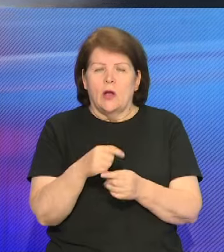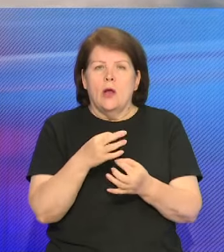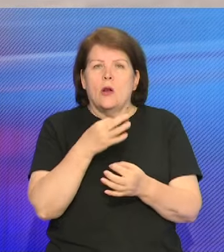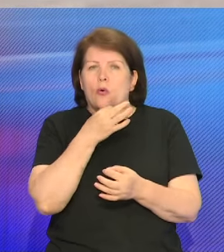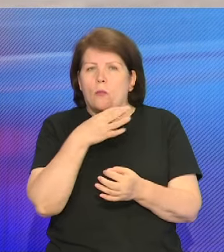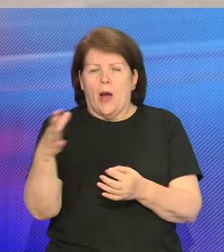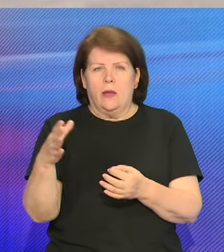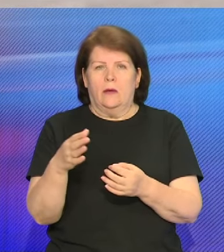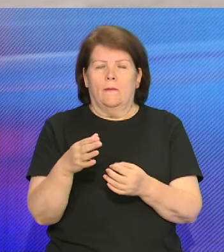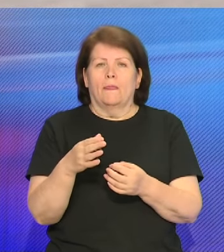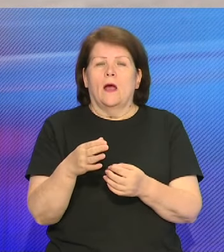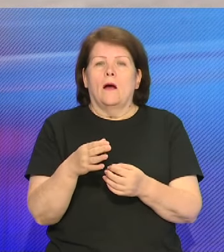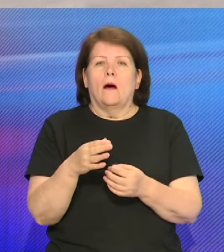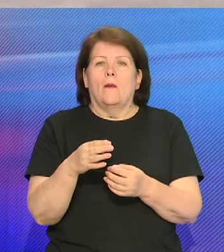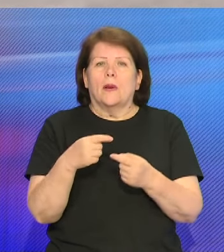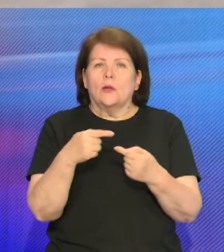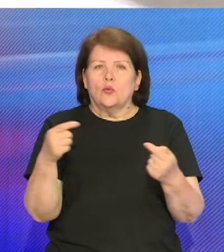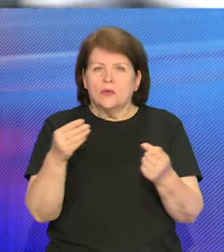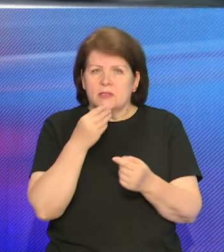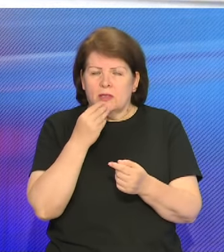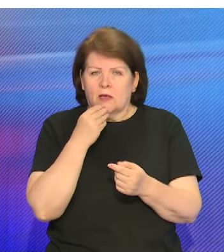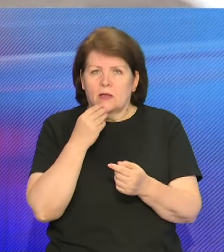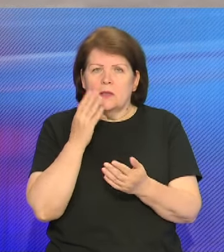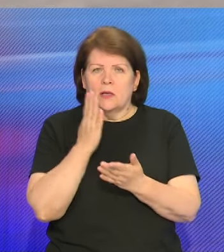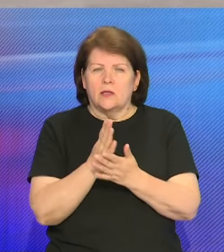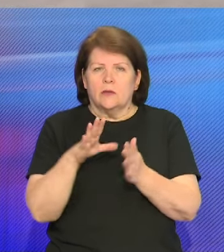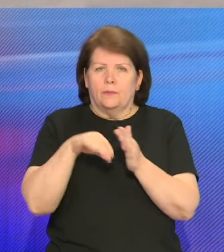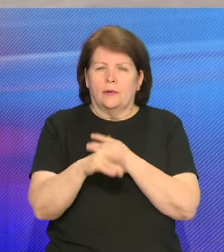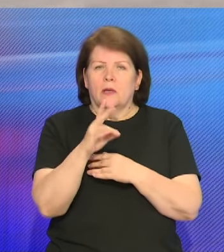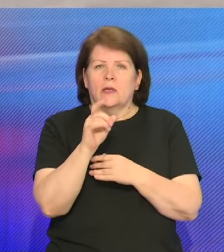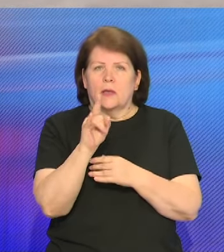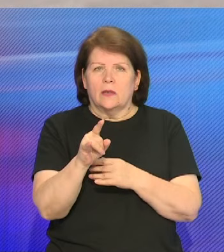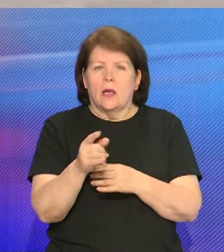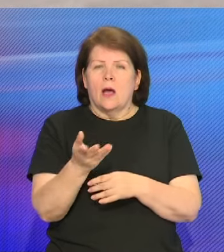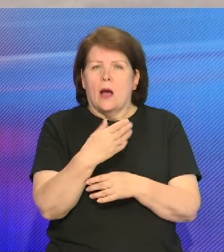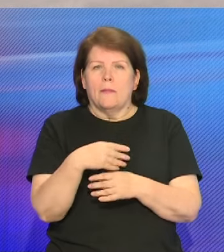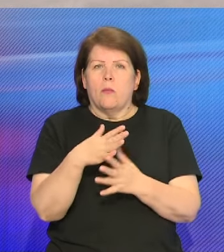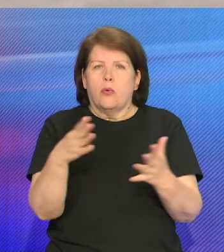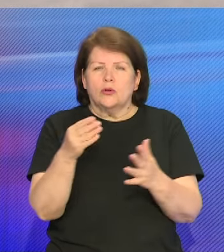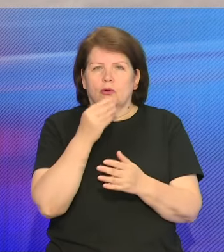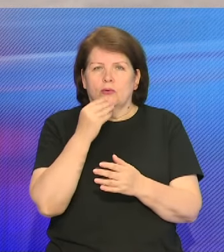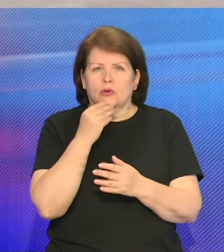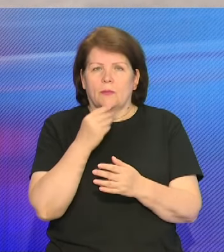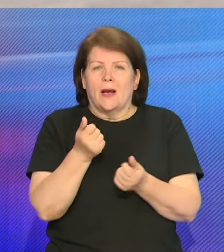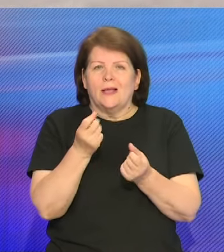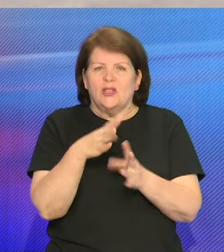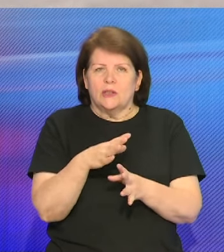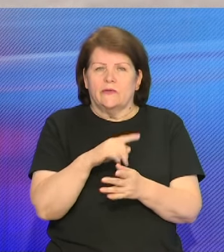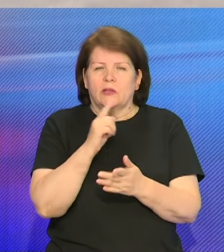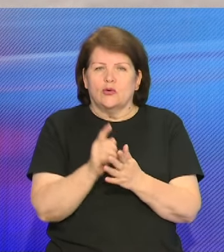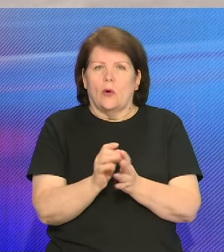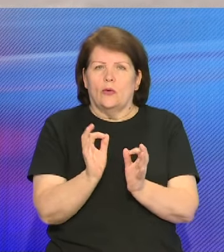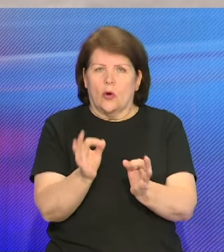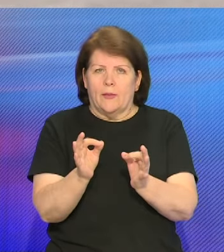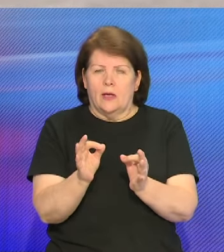нитраты. Даже в норме, не обязательно превышение нормы. А мы больше кушаем, поэтому количество Съеденная продукция должна ежедневно нормироваться.